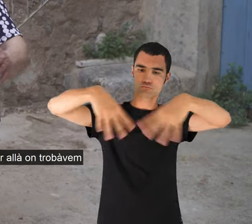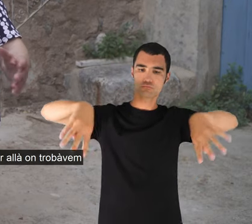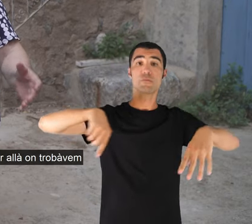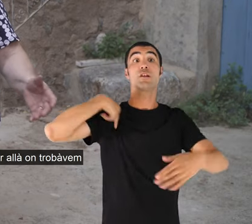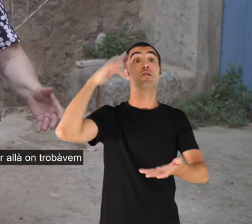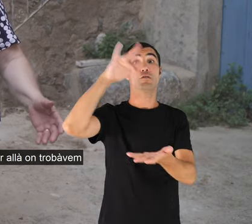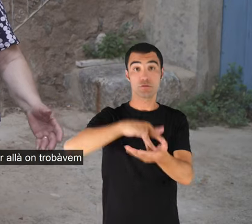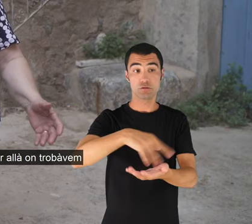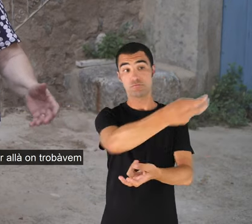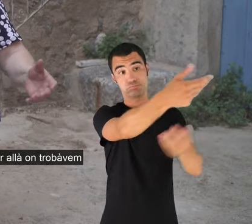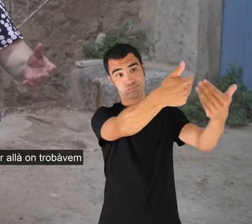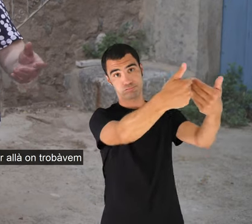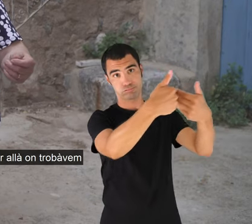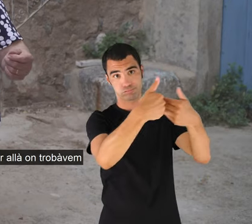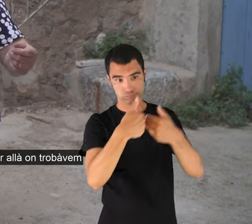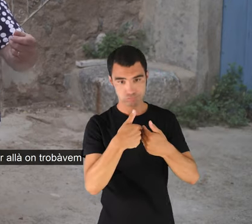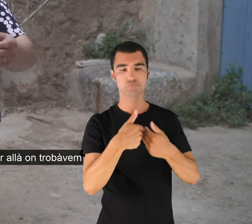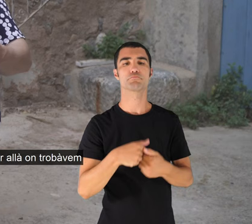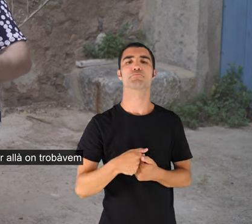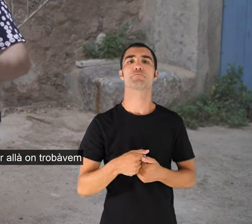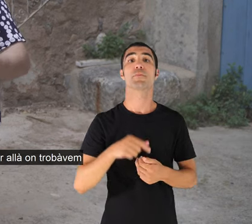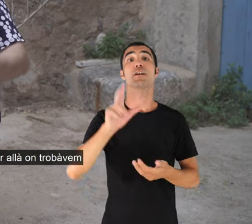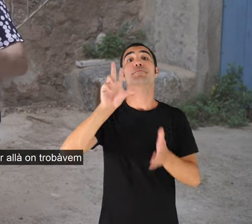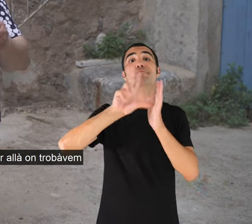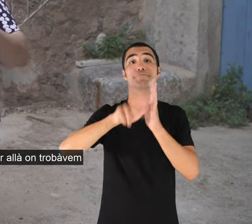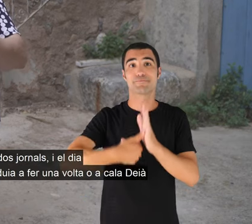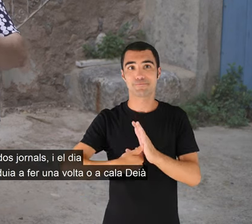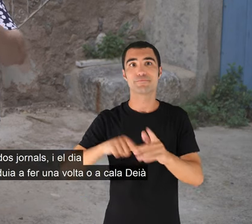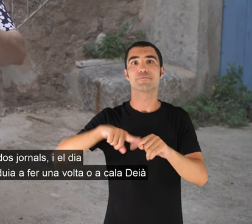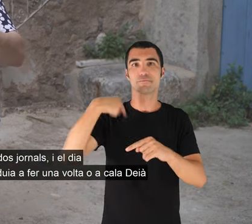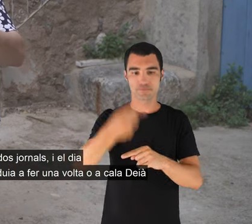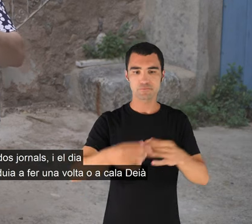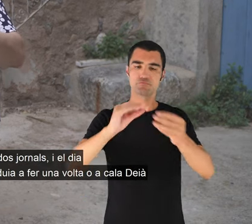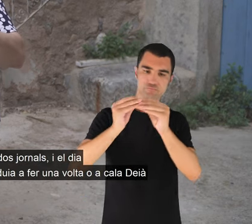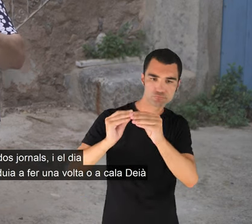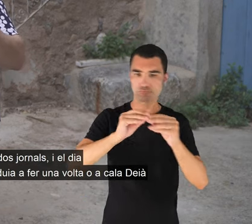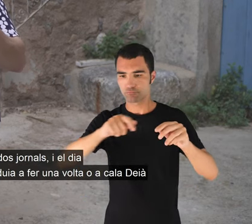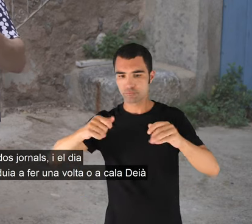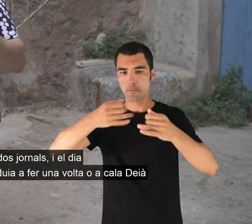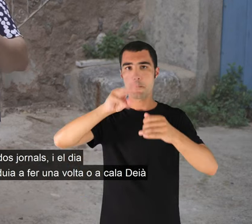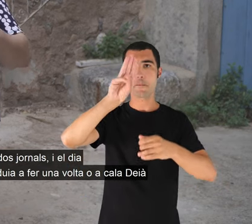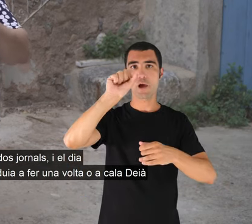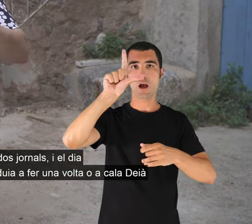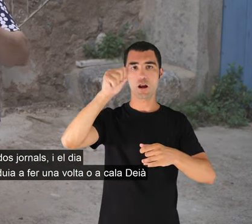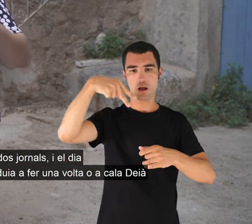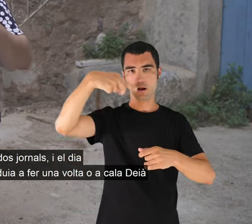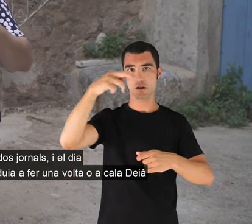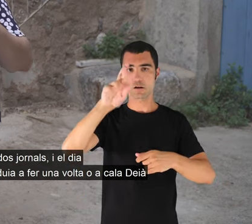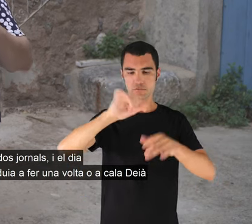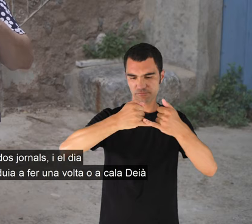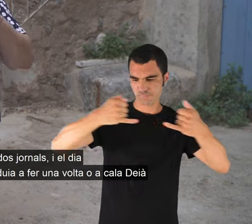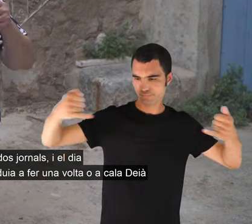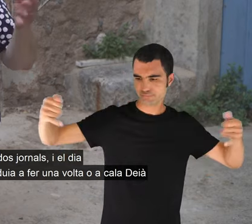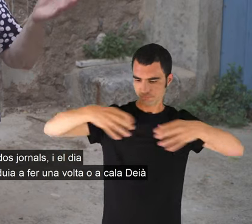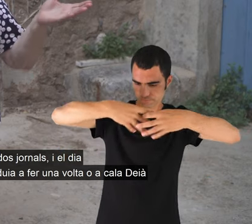tornava a venir, i després tornava a fer els palangres, llevàvem les que hi havia real, els tornàvem a